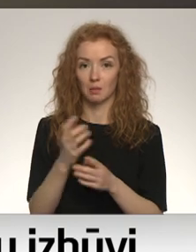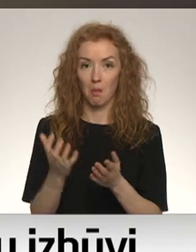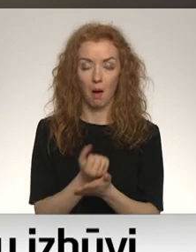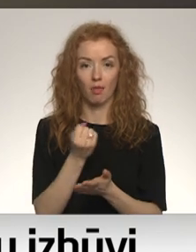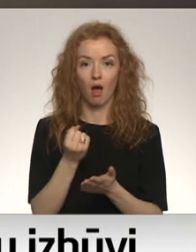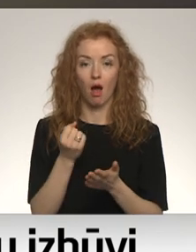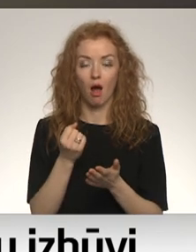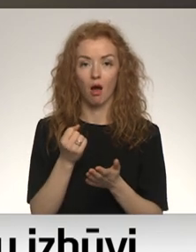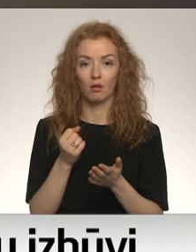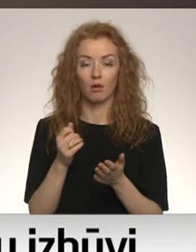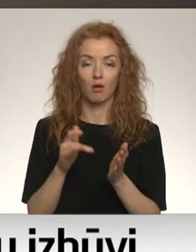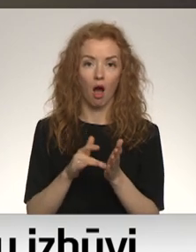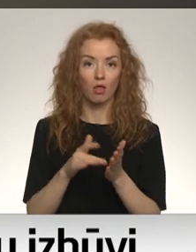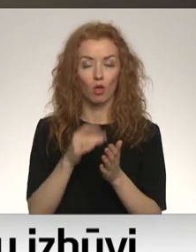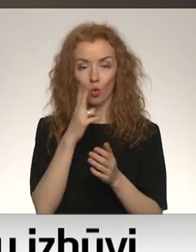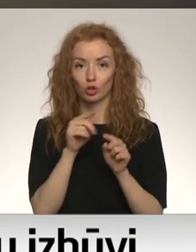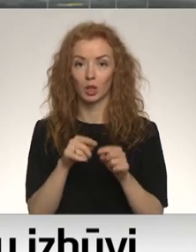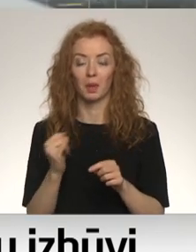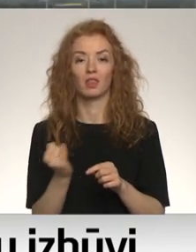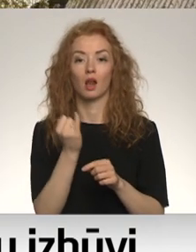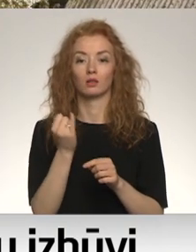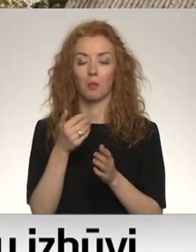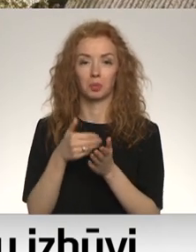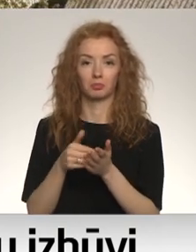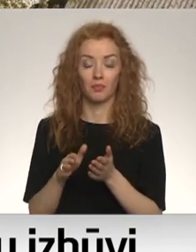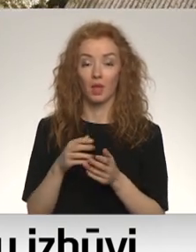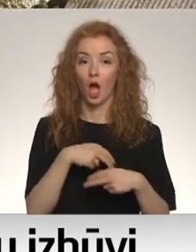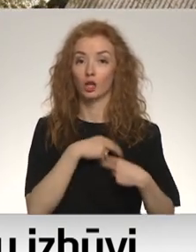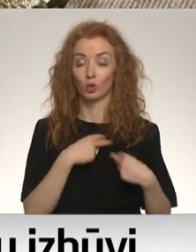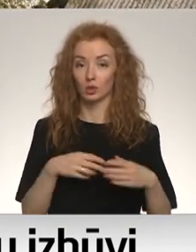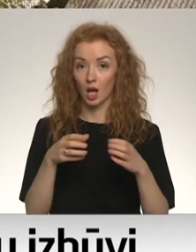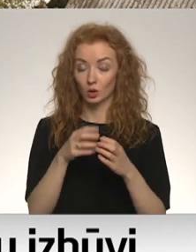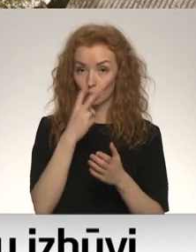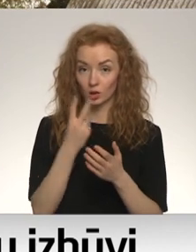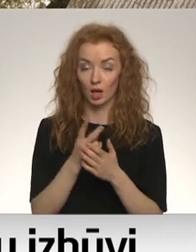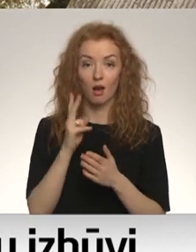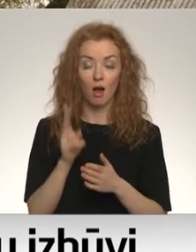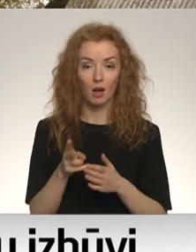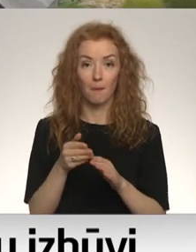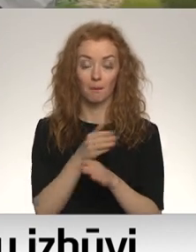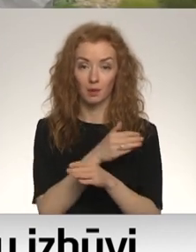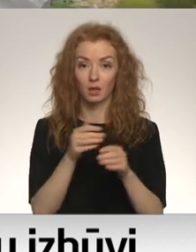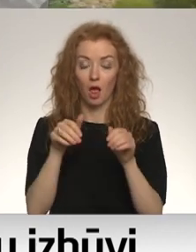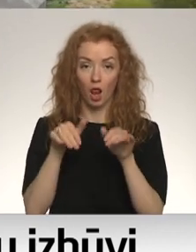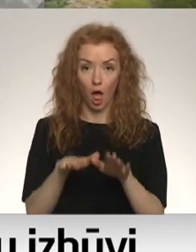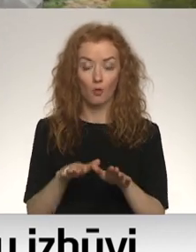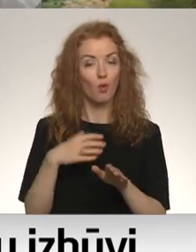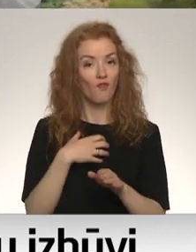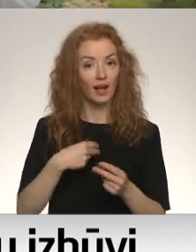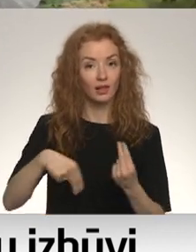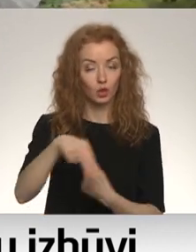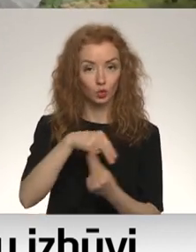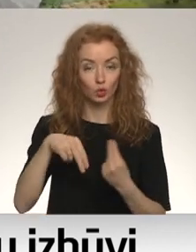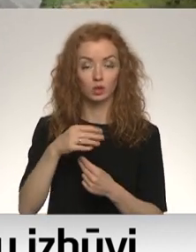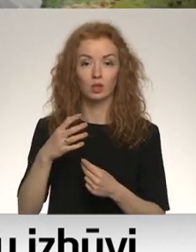no šiem interesēm vienkārši atmetot. Asociācijas ieskatā pirms lēmuma pieņemšanas būtu nepieciešama diskusija ar